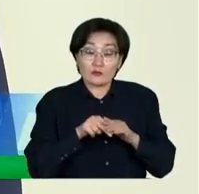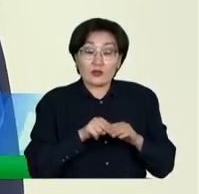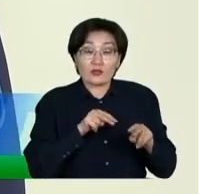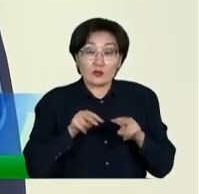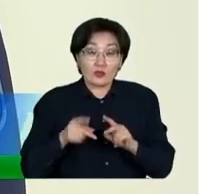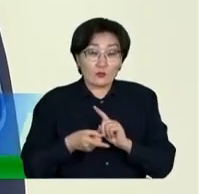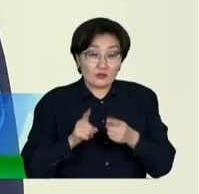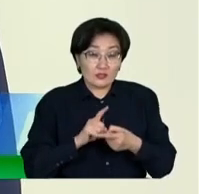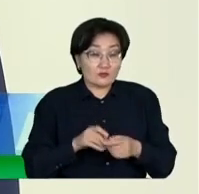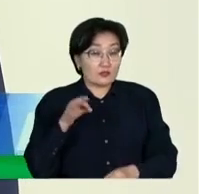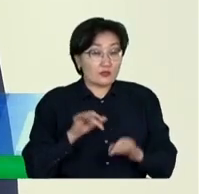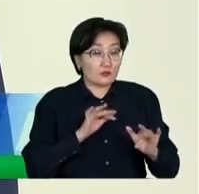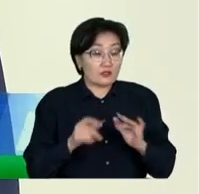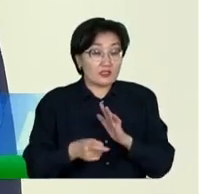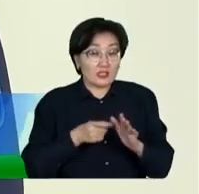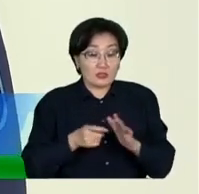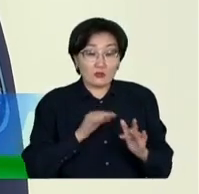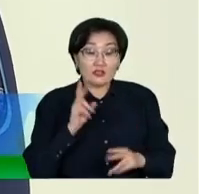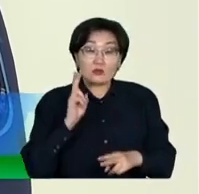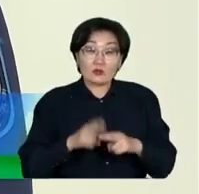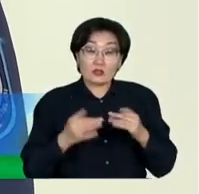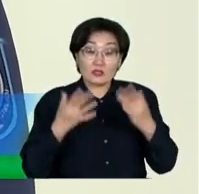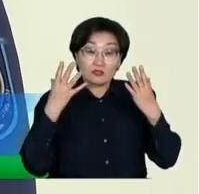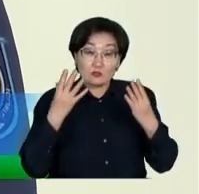ауыстырылды. Қылмыстық іс бойынша тергеу аяқталды.